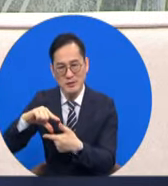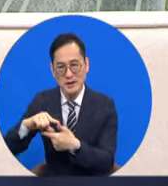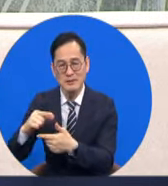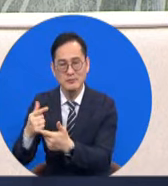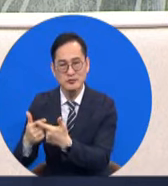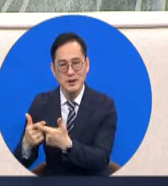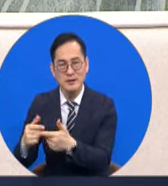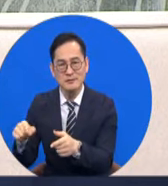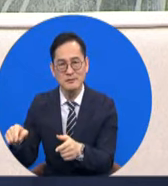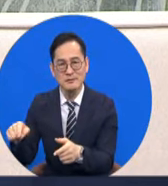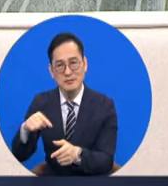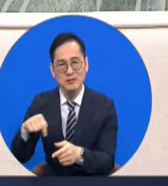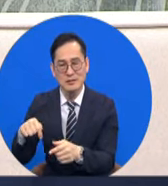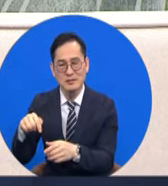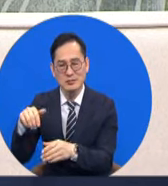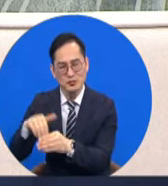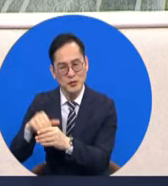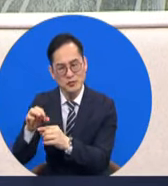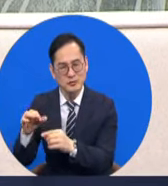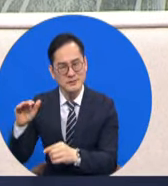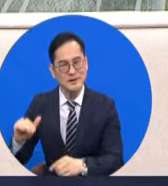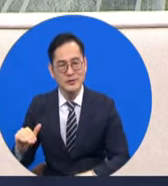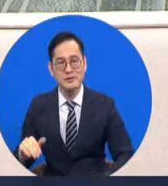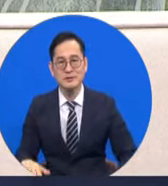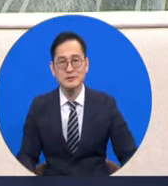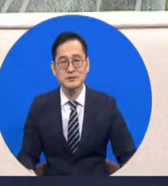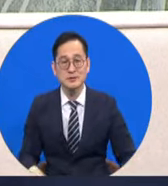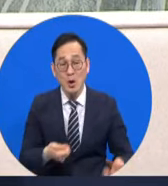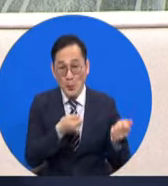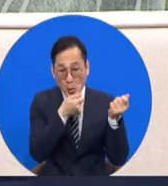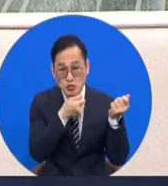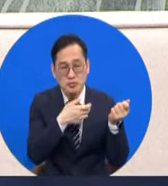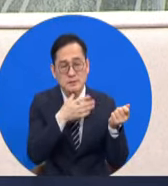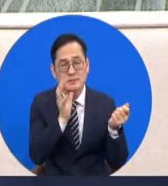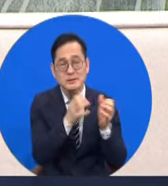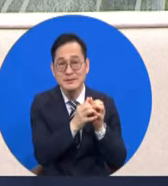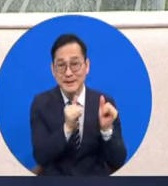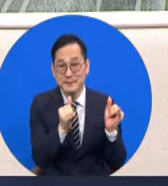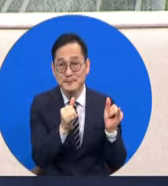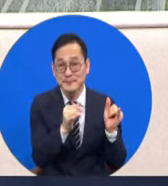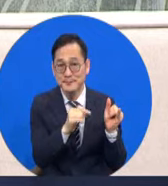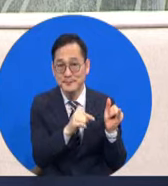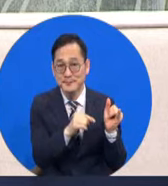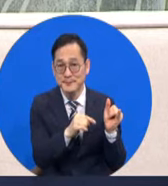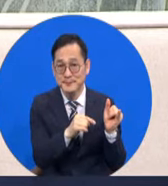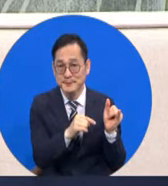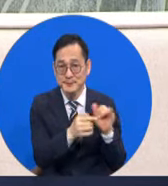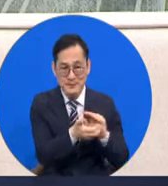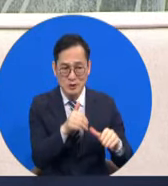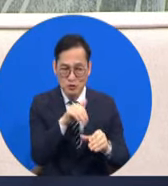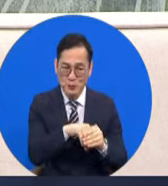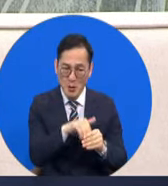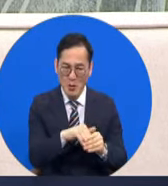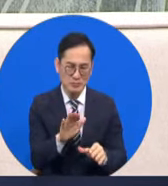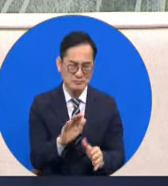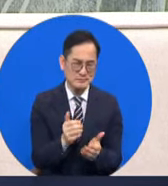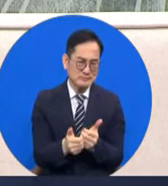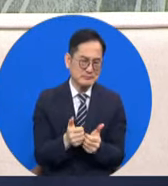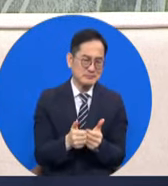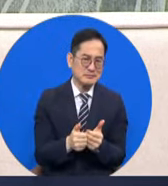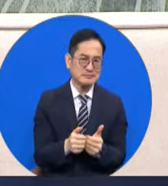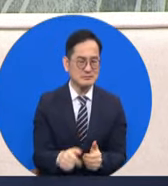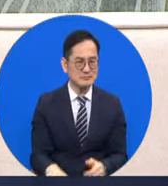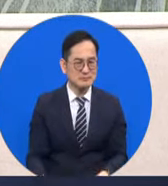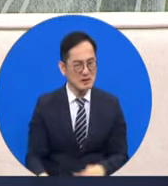저희들이 거리에서 만나본 분들 중에서 특히 보수 고령층 분들이 사전투표를 여전히 꺼려하는 분들이